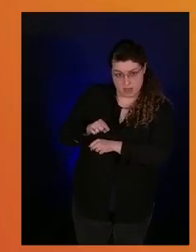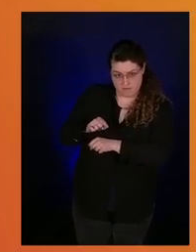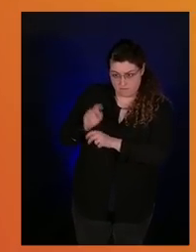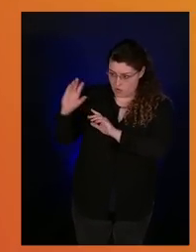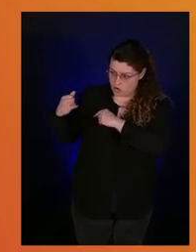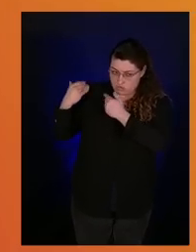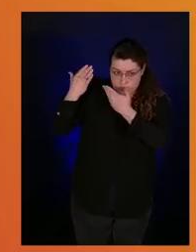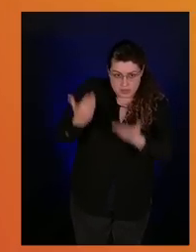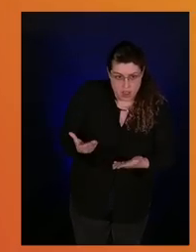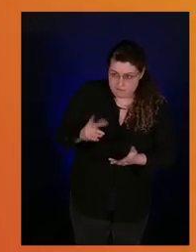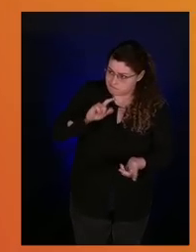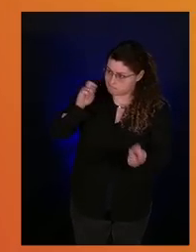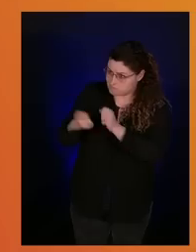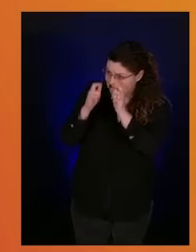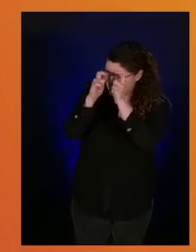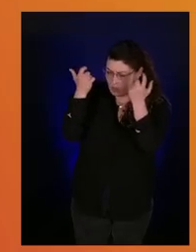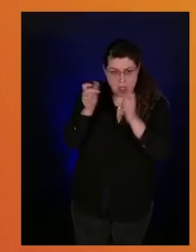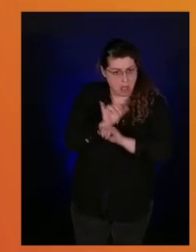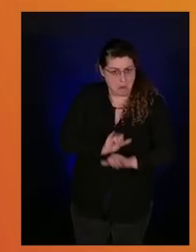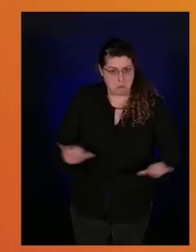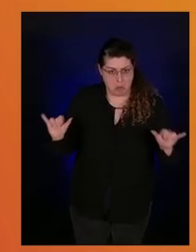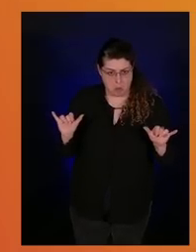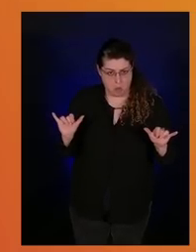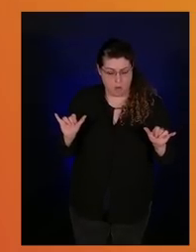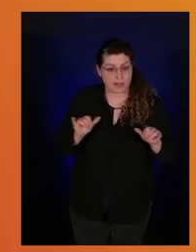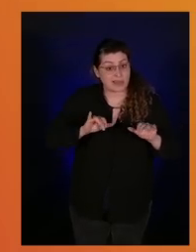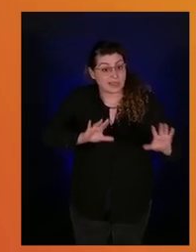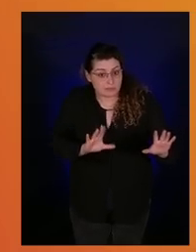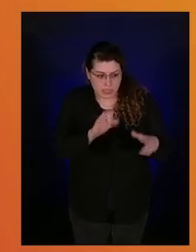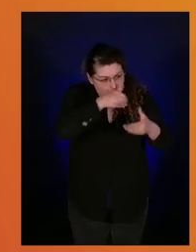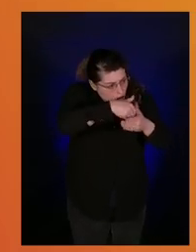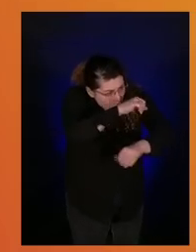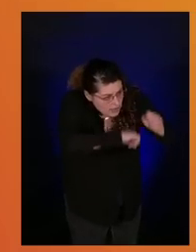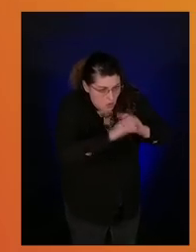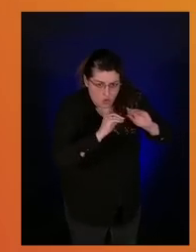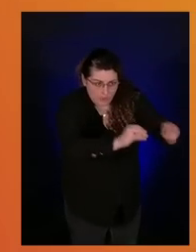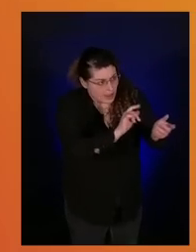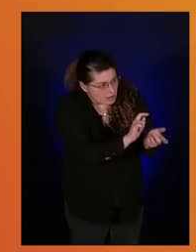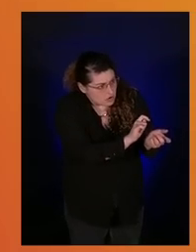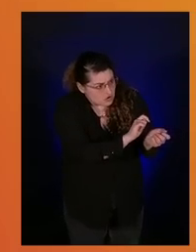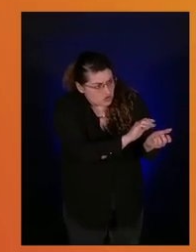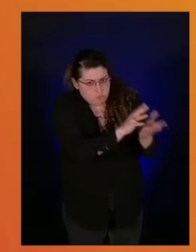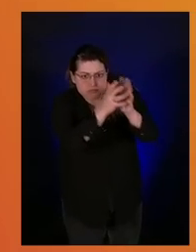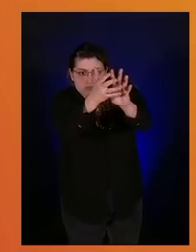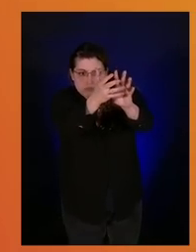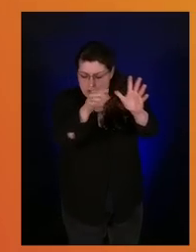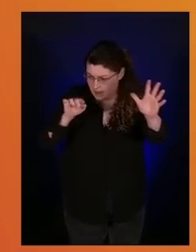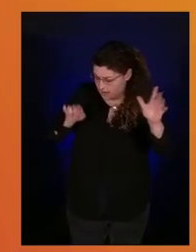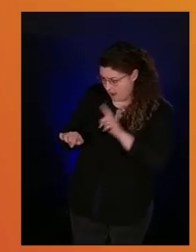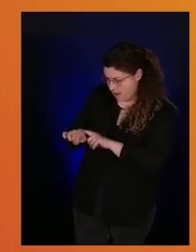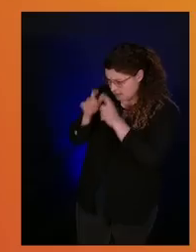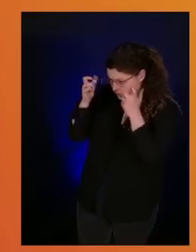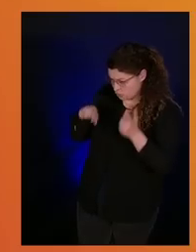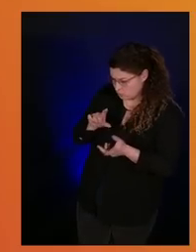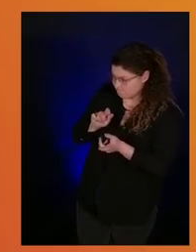aucune modification statutaire. Et au regard des évolutions de notre organisation, il est véritablement temps de se préoccuper